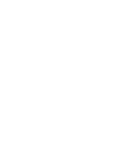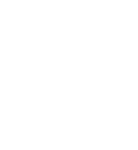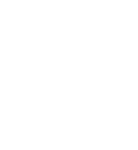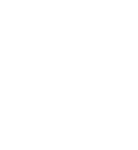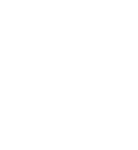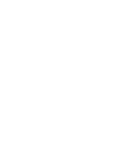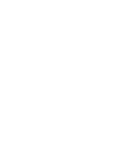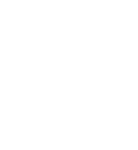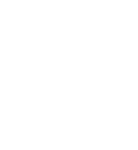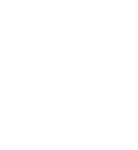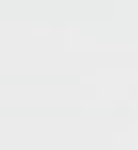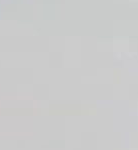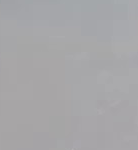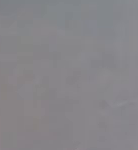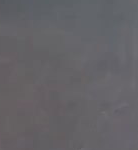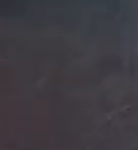KPM.